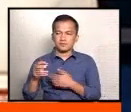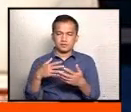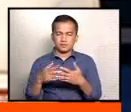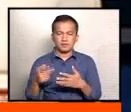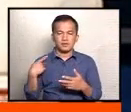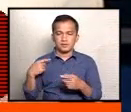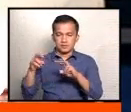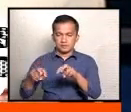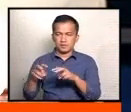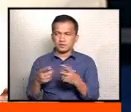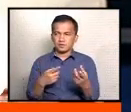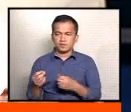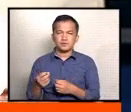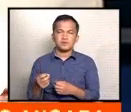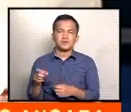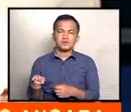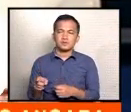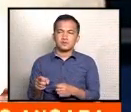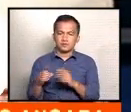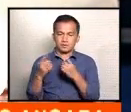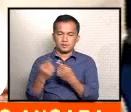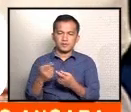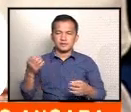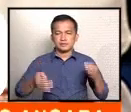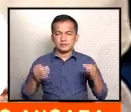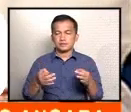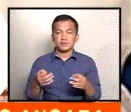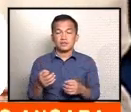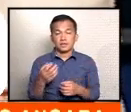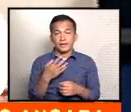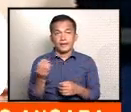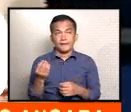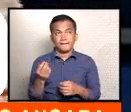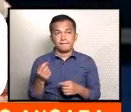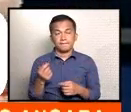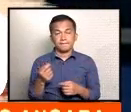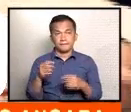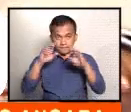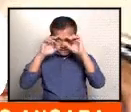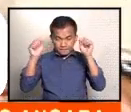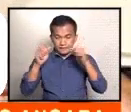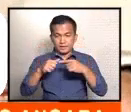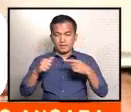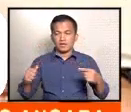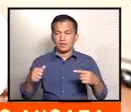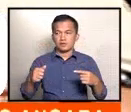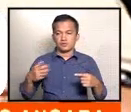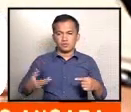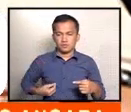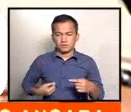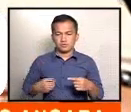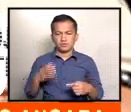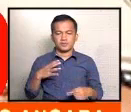pong investigasyon na ginawa ang Department of Justice at saka ang Presidential